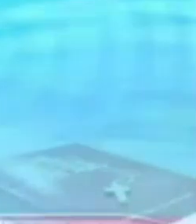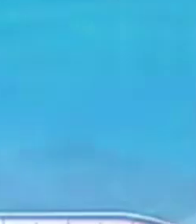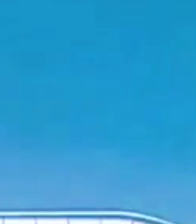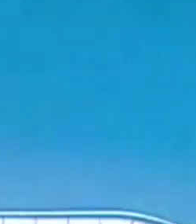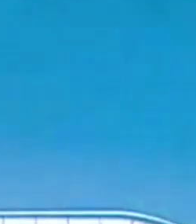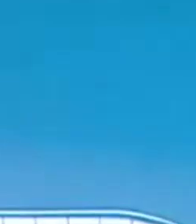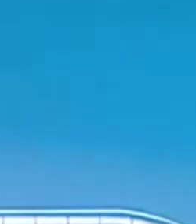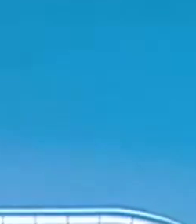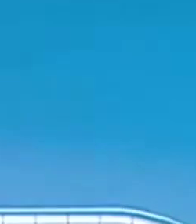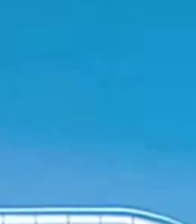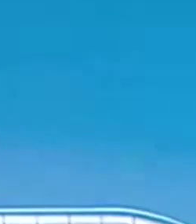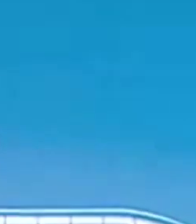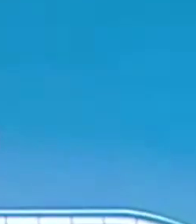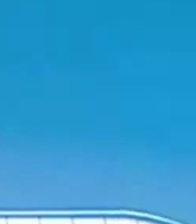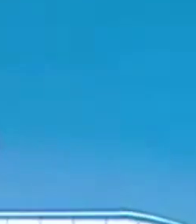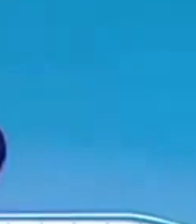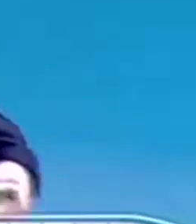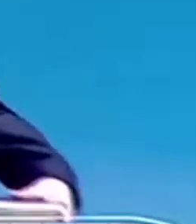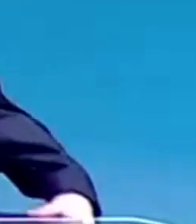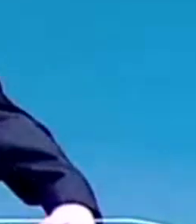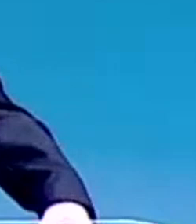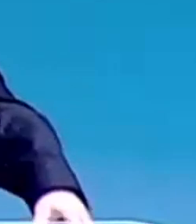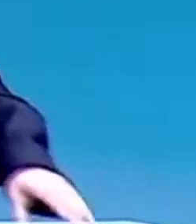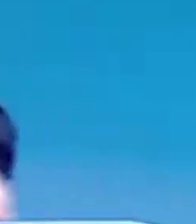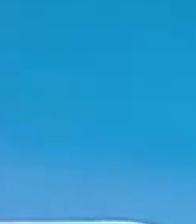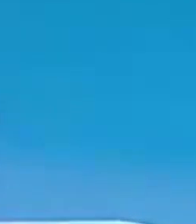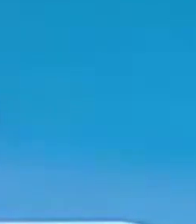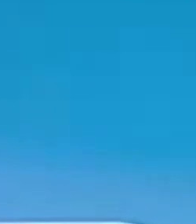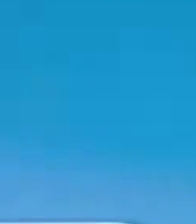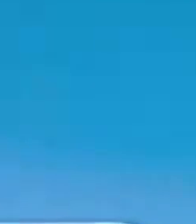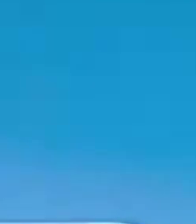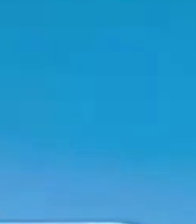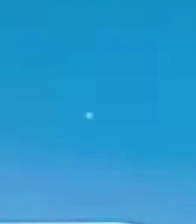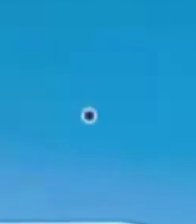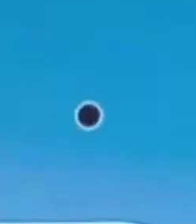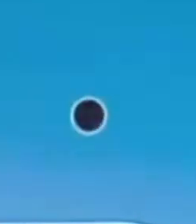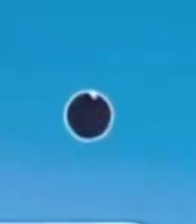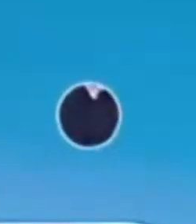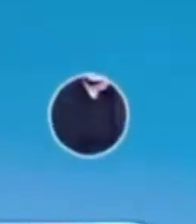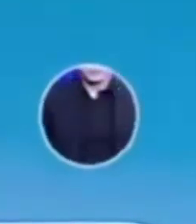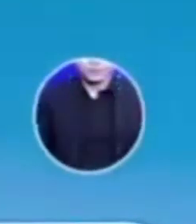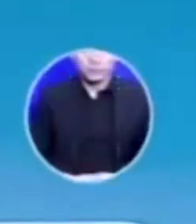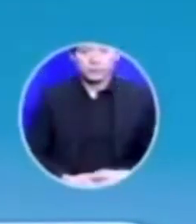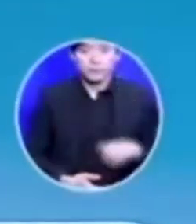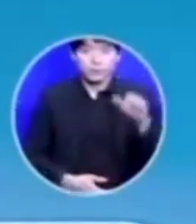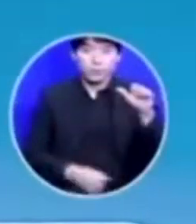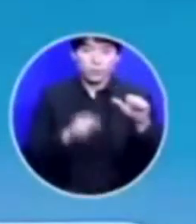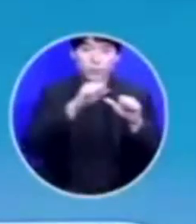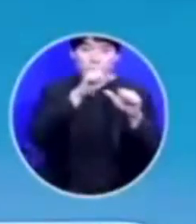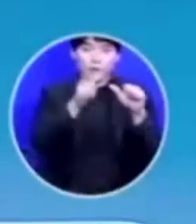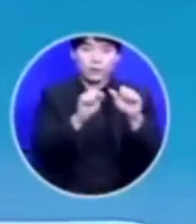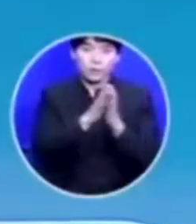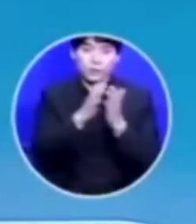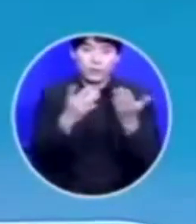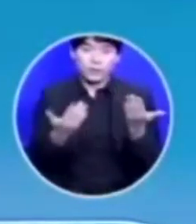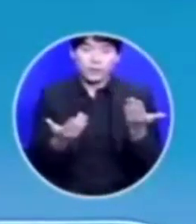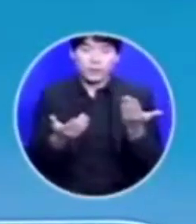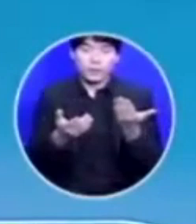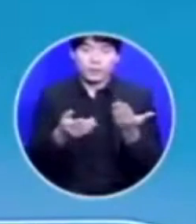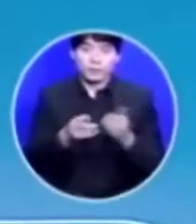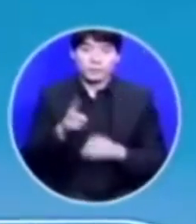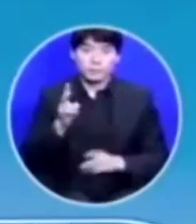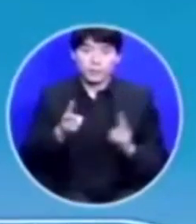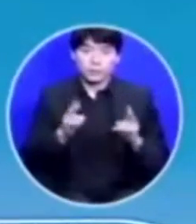가량 어귀 과 소금 이라는 잡지가 있죠 5로 의 에 그 편집장이 신 이정호